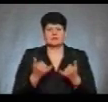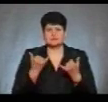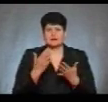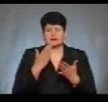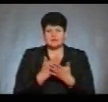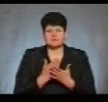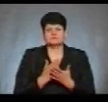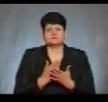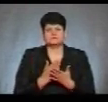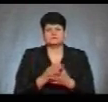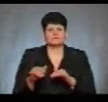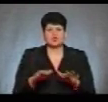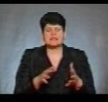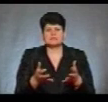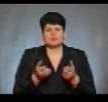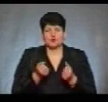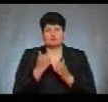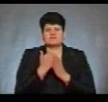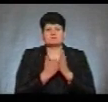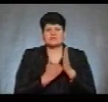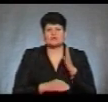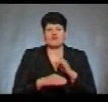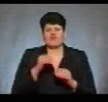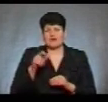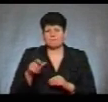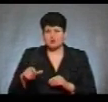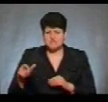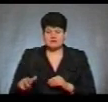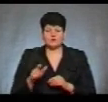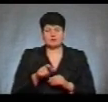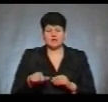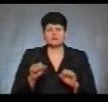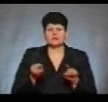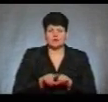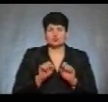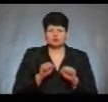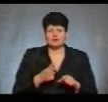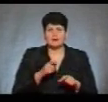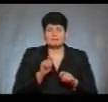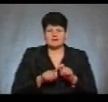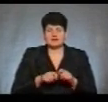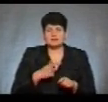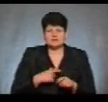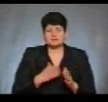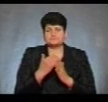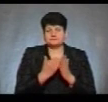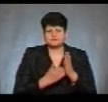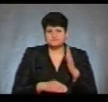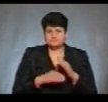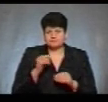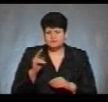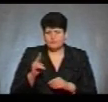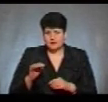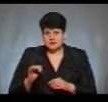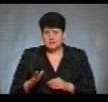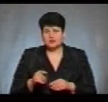також процес прийому списку виборців. Громадяни можуть так само виборці перевірити списки виборців вже на виборчих дільницях.